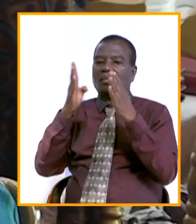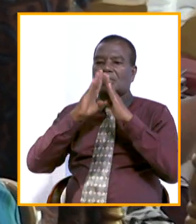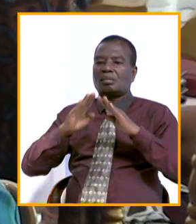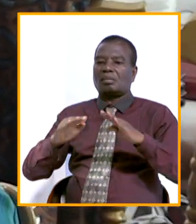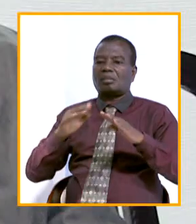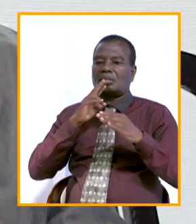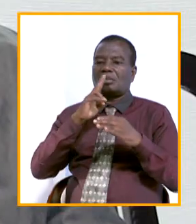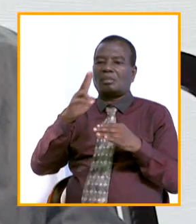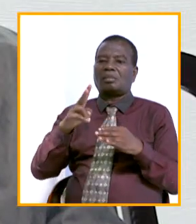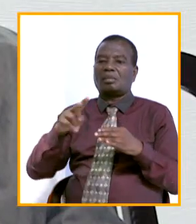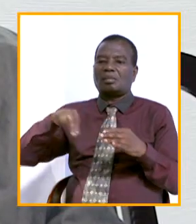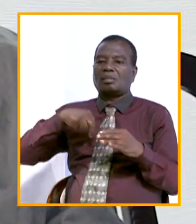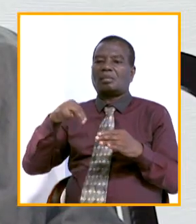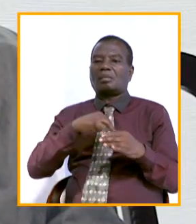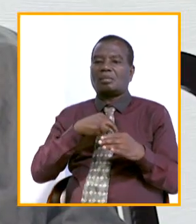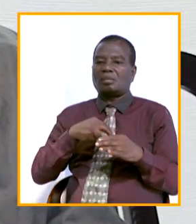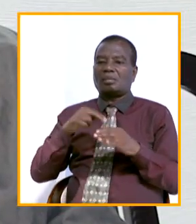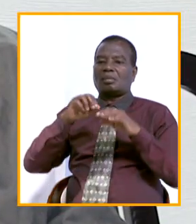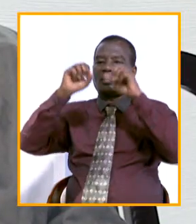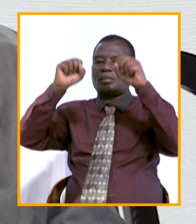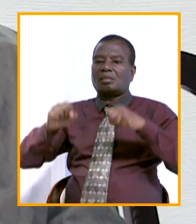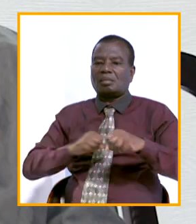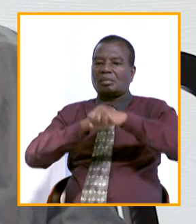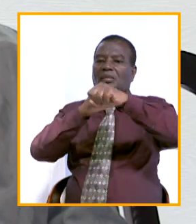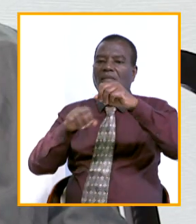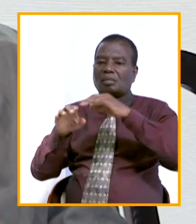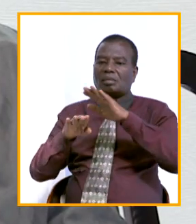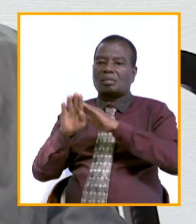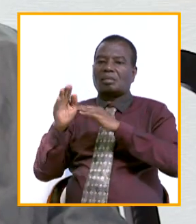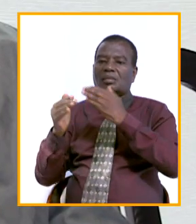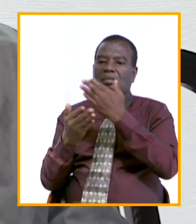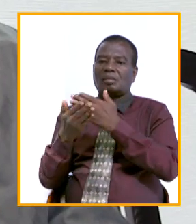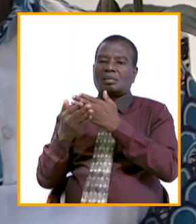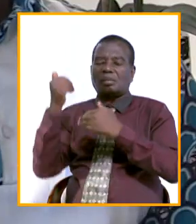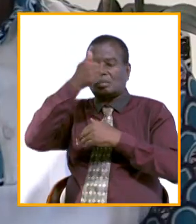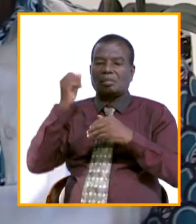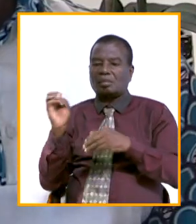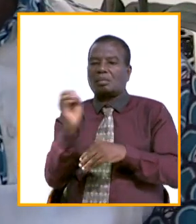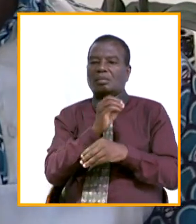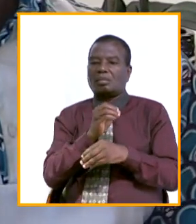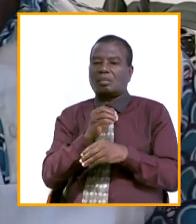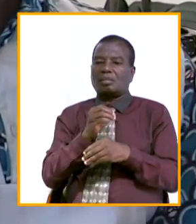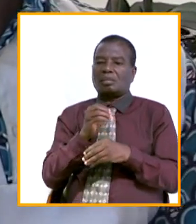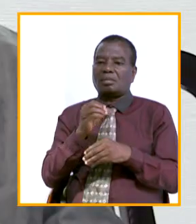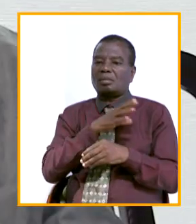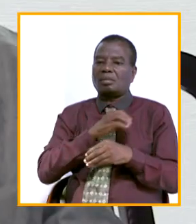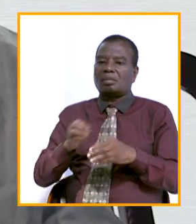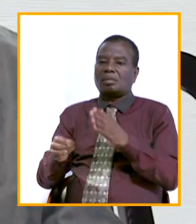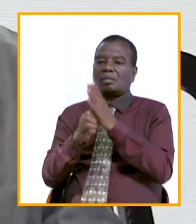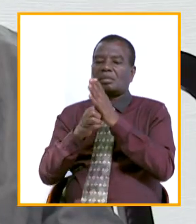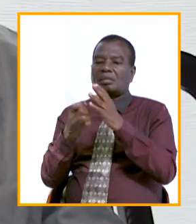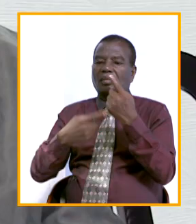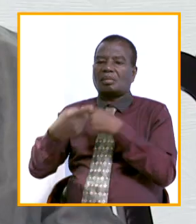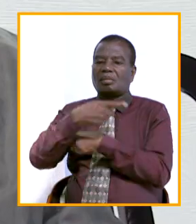réalité. Nous avons le meilleur système de sécurité en Afrique de l'Ouest. Notre économie est une économie